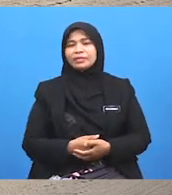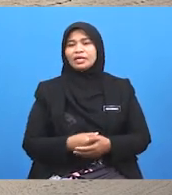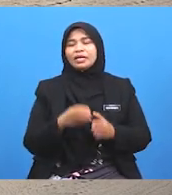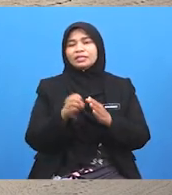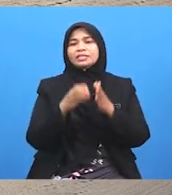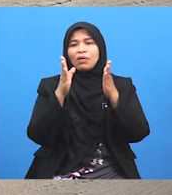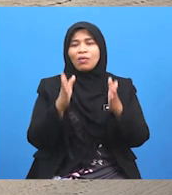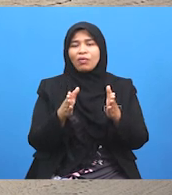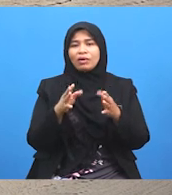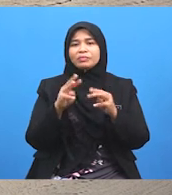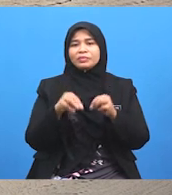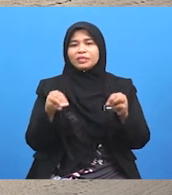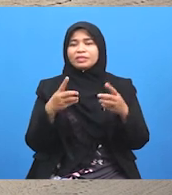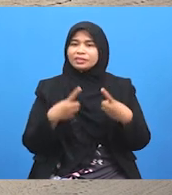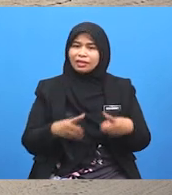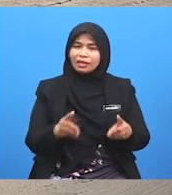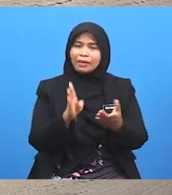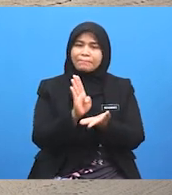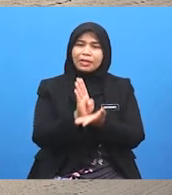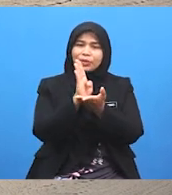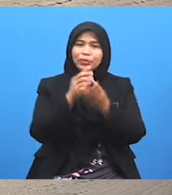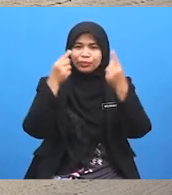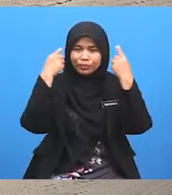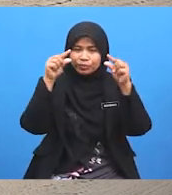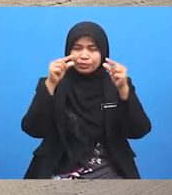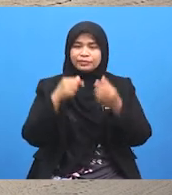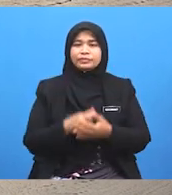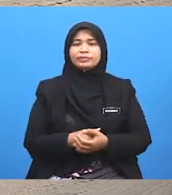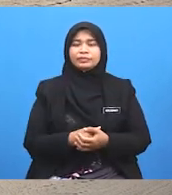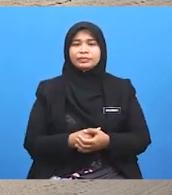Seorang murid sedang membantu guru.